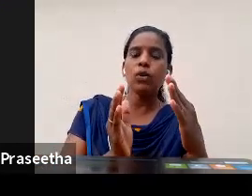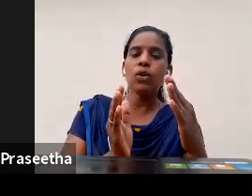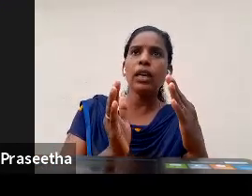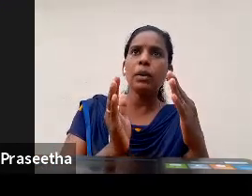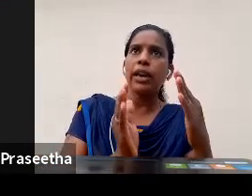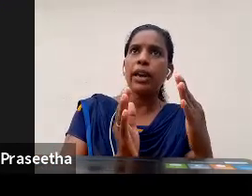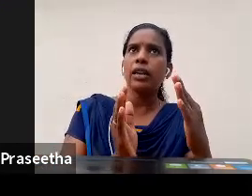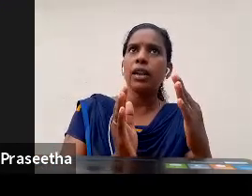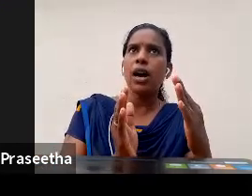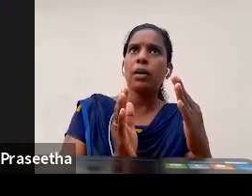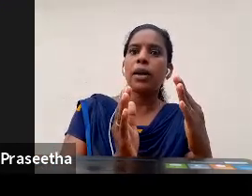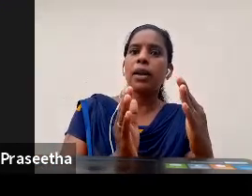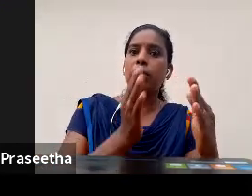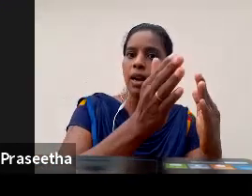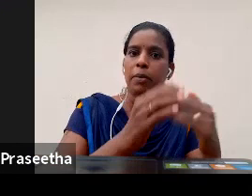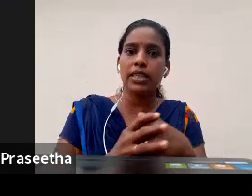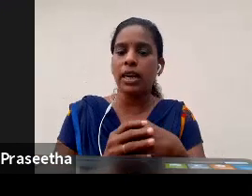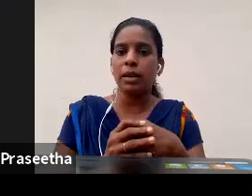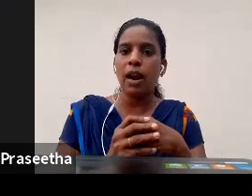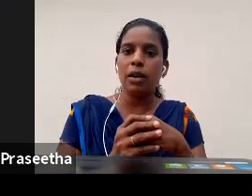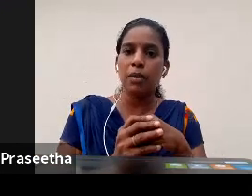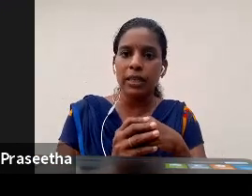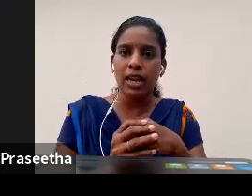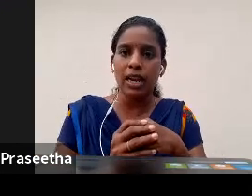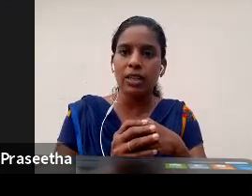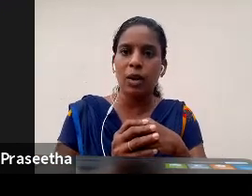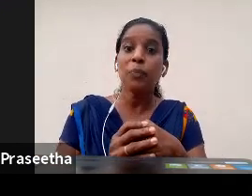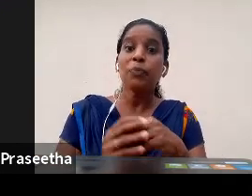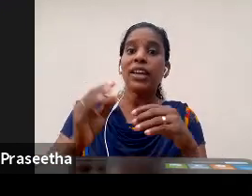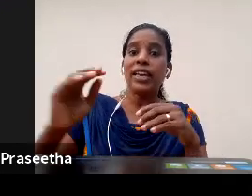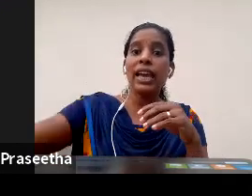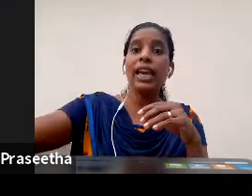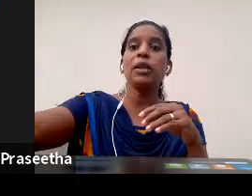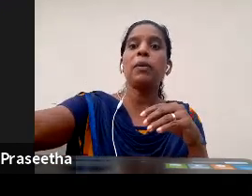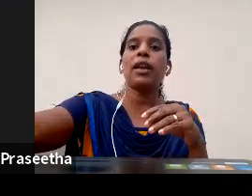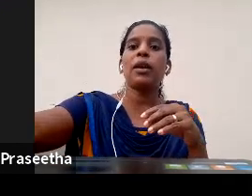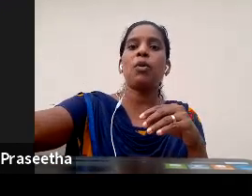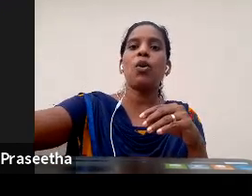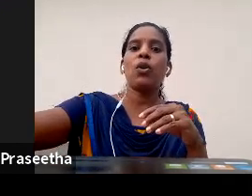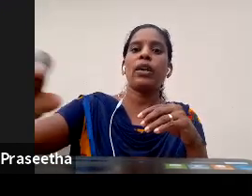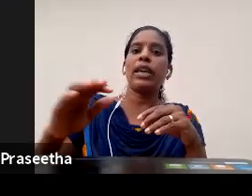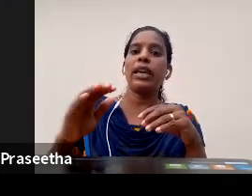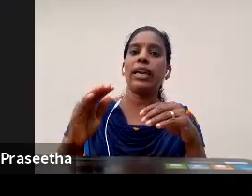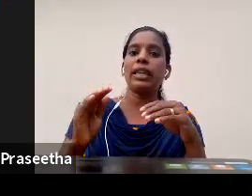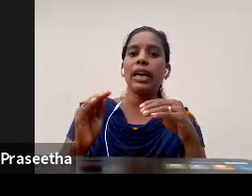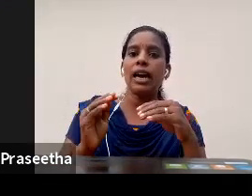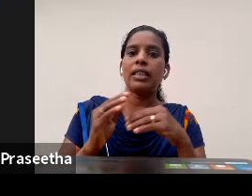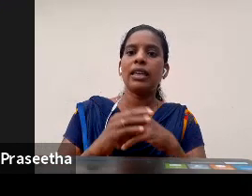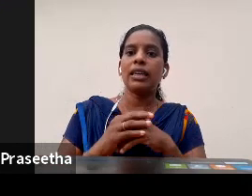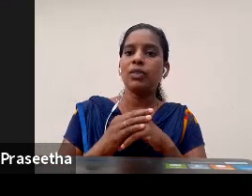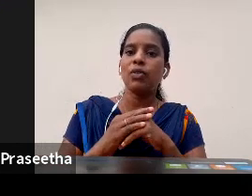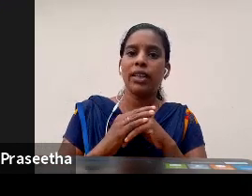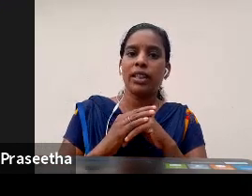അപ്പൊ അതുകൊണ്ട് തന്നെ ഇപ്പൊ എ എന്നുള്ള വാക്ക് പറയുമ്പോൾ നിങ്ങൾക്ക് ആ പിക്ചർ കാണുമ്പോൾ മനസ്സിലാവുന്നുണ്ടാവും, എ എന്ന് പറയുമ്പോൾ